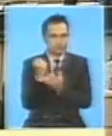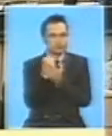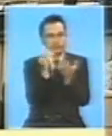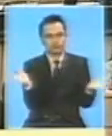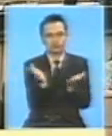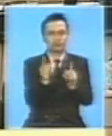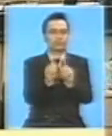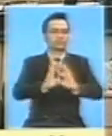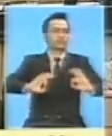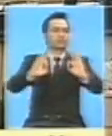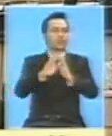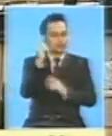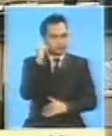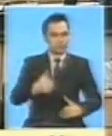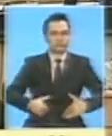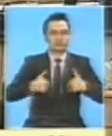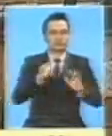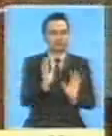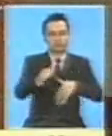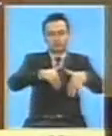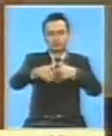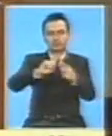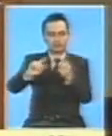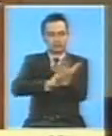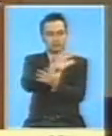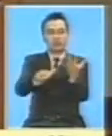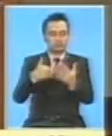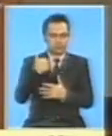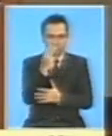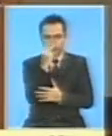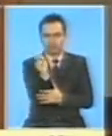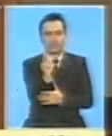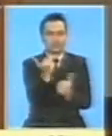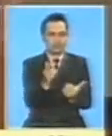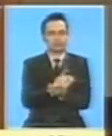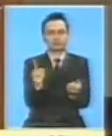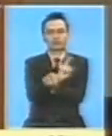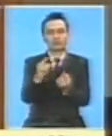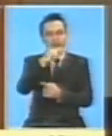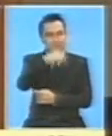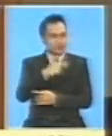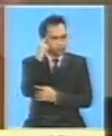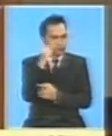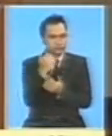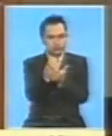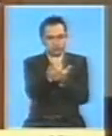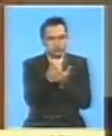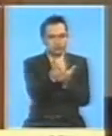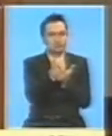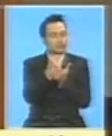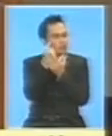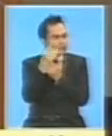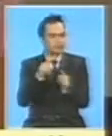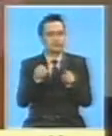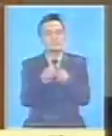วิตการดำเนินอาชีพเนี่ยผมไม่อยากให้มองว่าวันนี้สังคมไทยมันพึ่งพาอาศัยซึ่งกันและกันคนมีน้อยเขาก็ไปให้การ